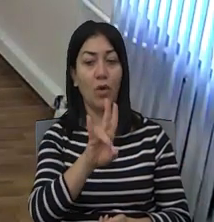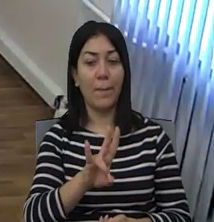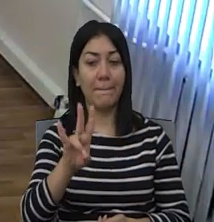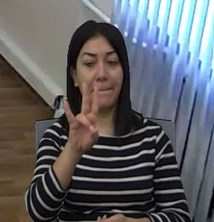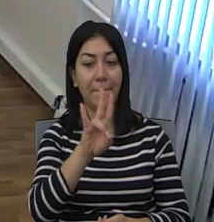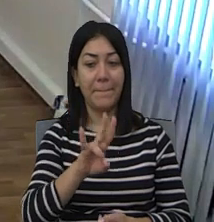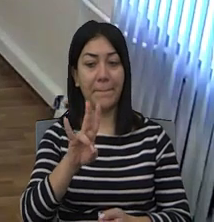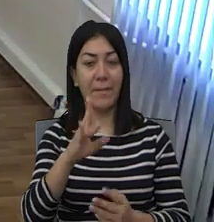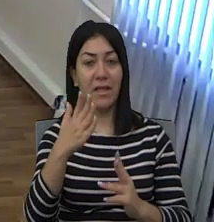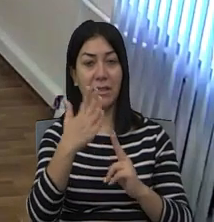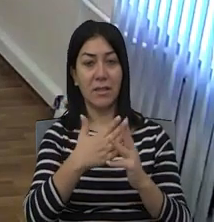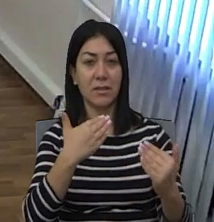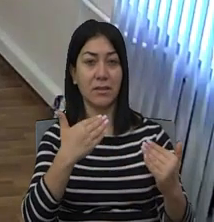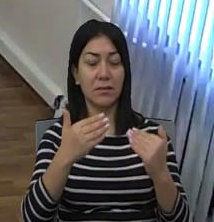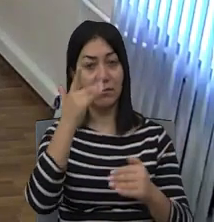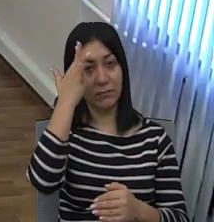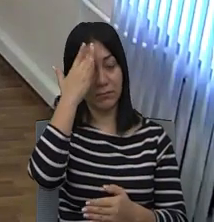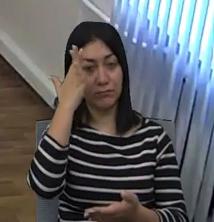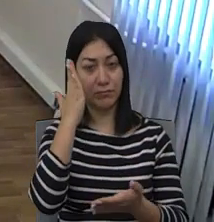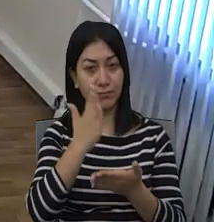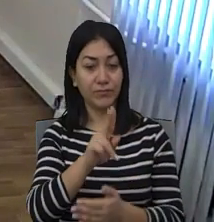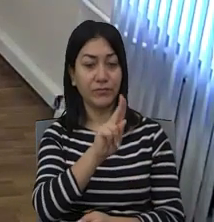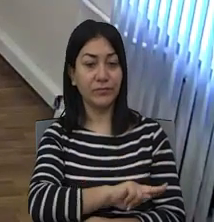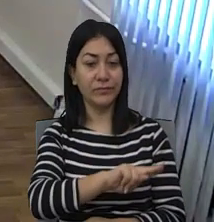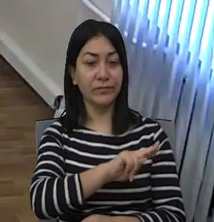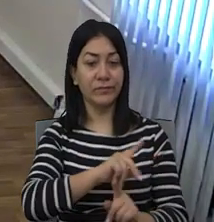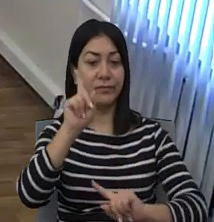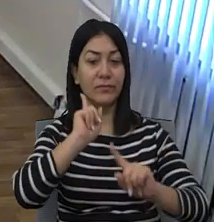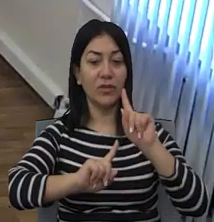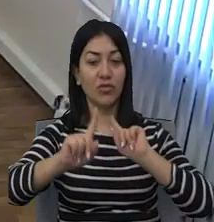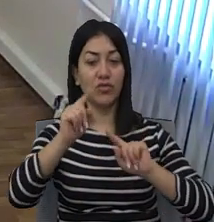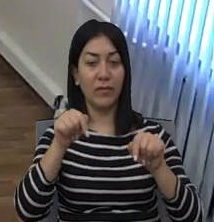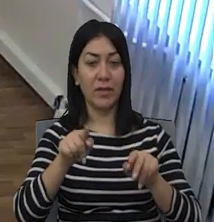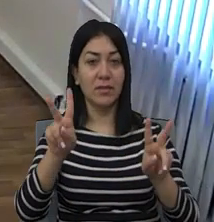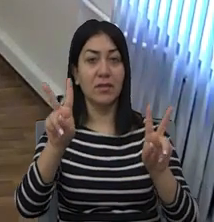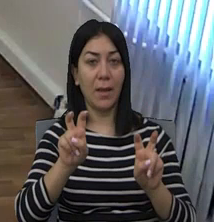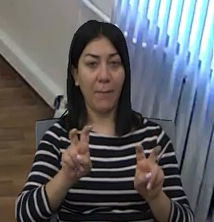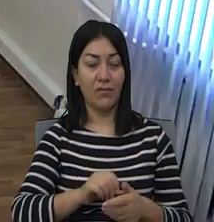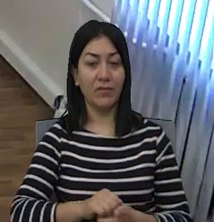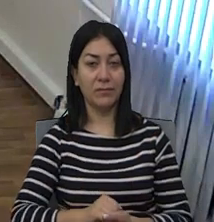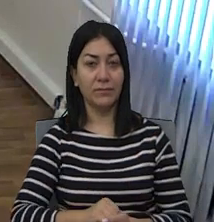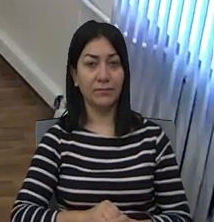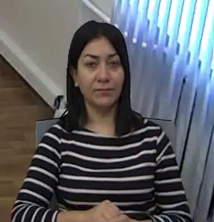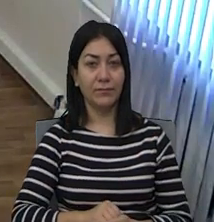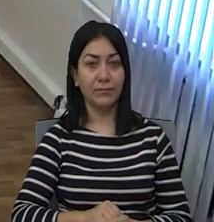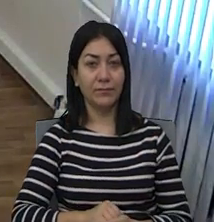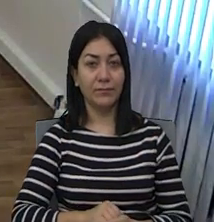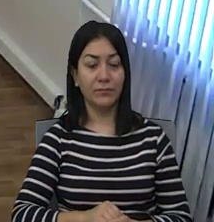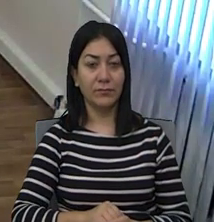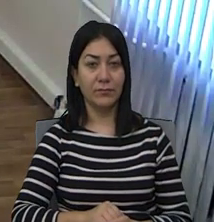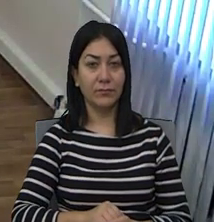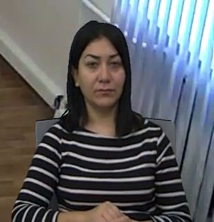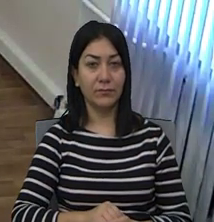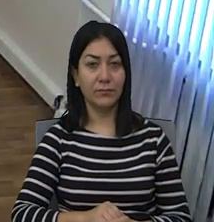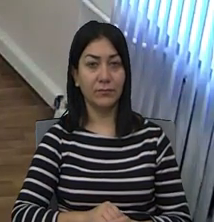ամսվա կեսերին արդեն իսկ նախատեսված է աշխատաժողով այս թեմայով։ And in line with the Venice Commission recommendation from